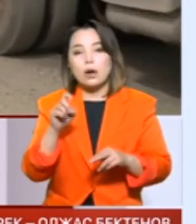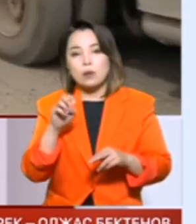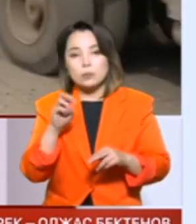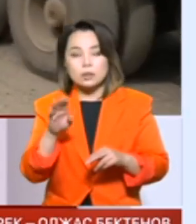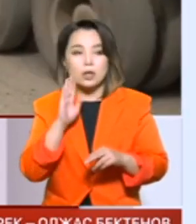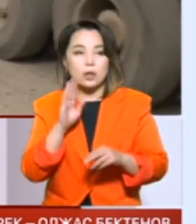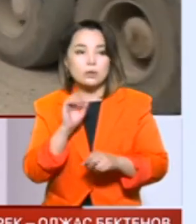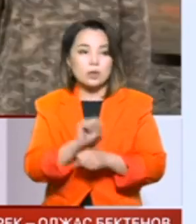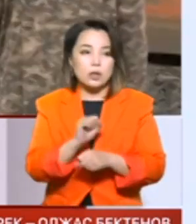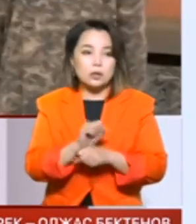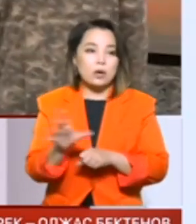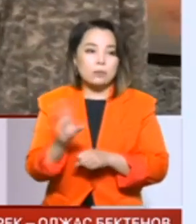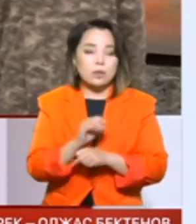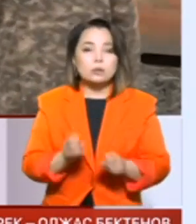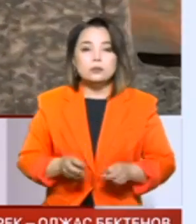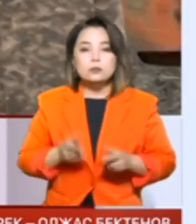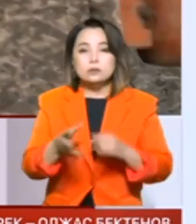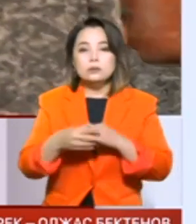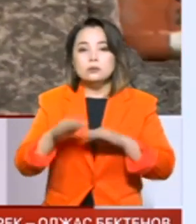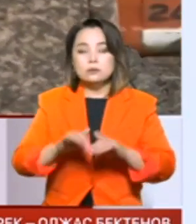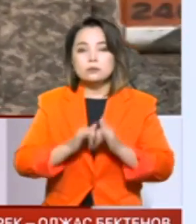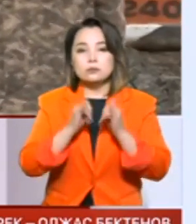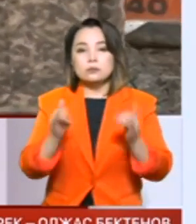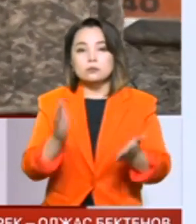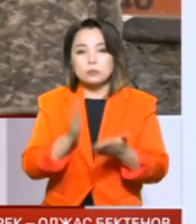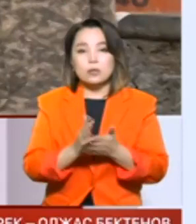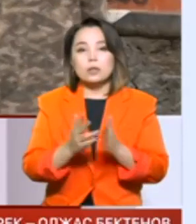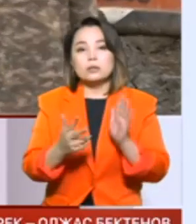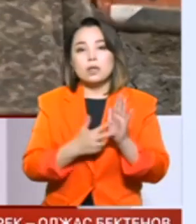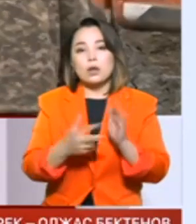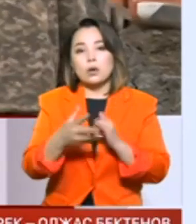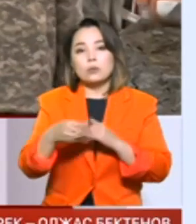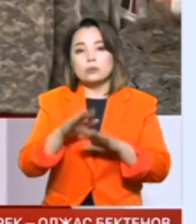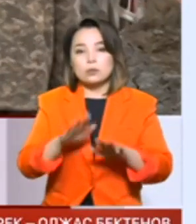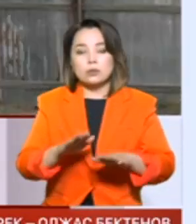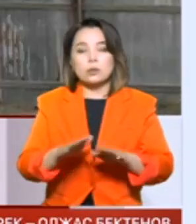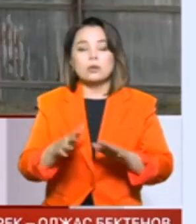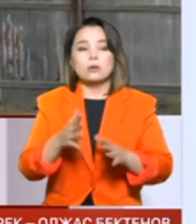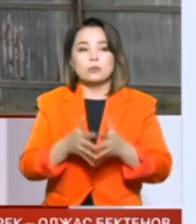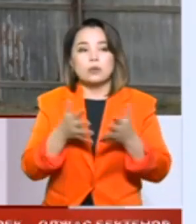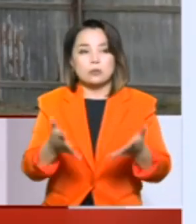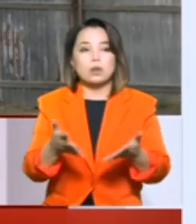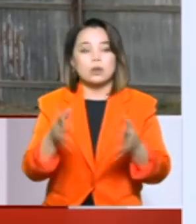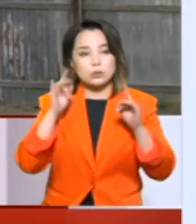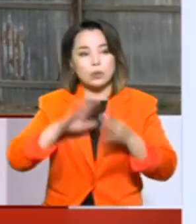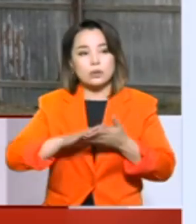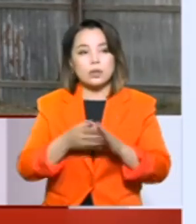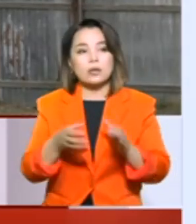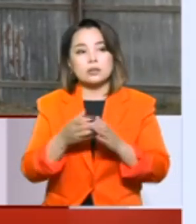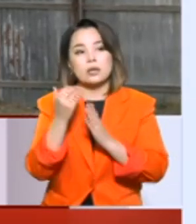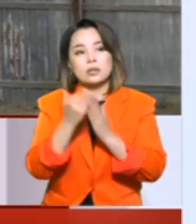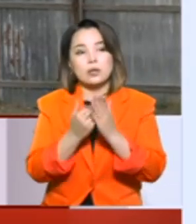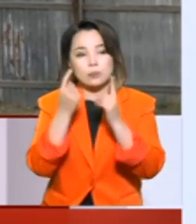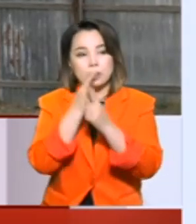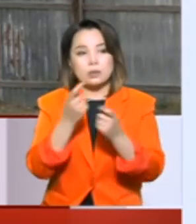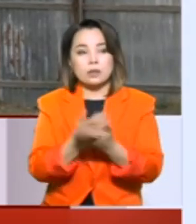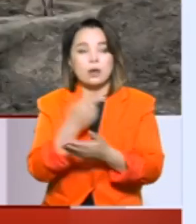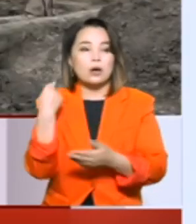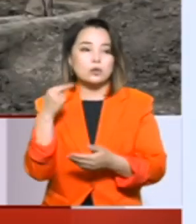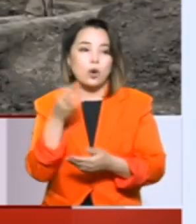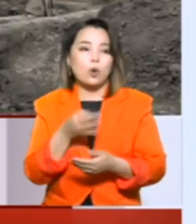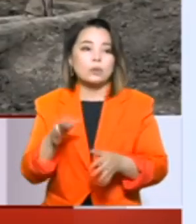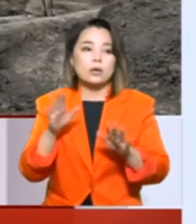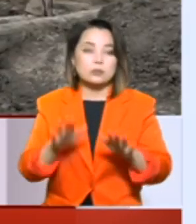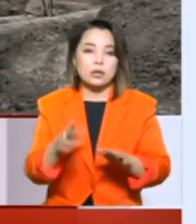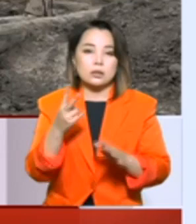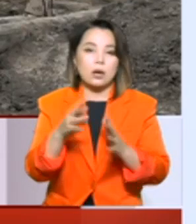су бекеттерінде қауіпті белгілерден асып түсті. 8 өңірде жергілікті ауқымдағы төтенше жағдай режимі сақталып отырып, Ақтөбе